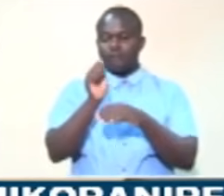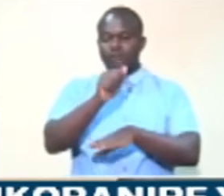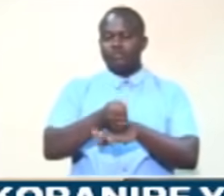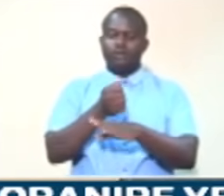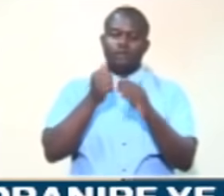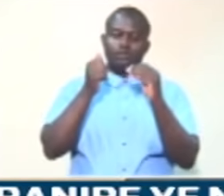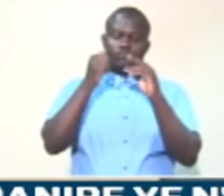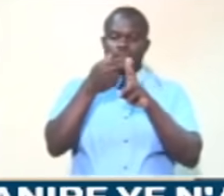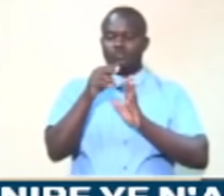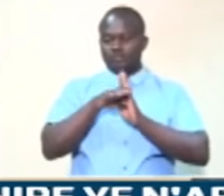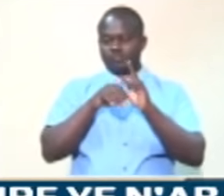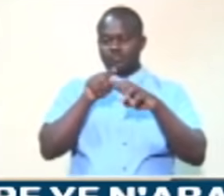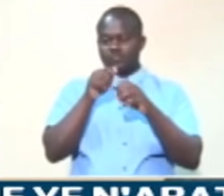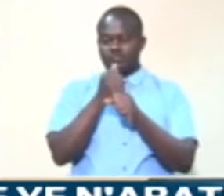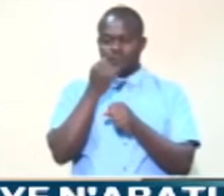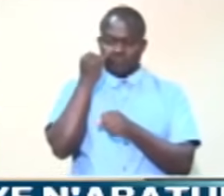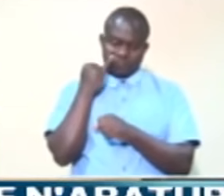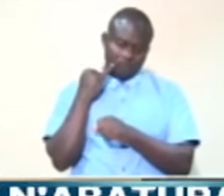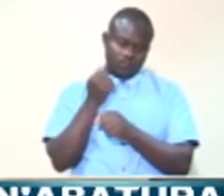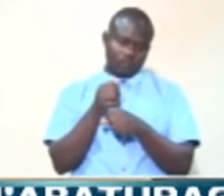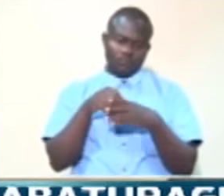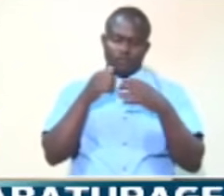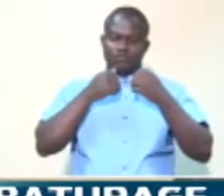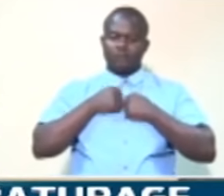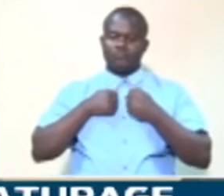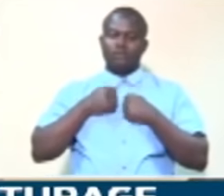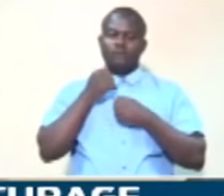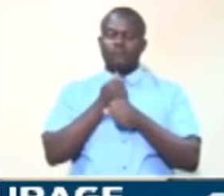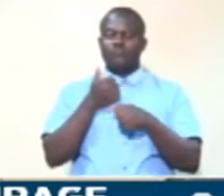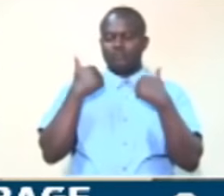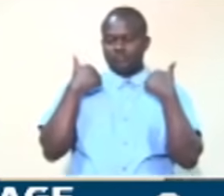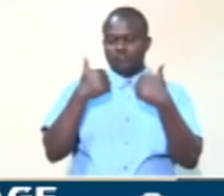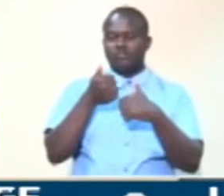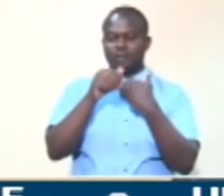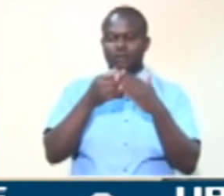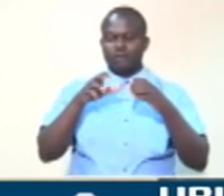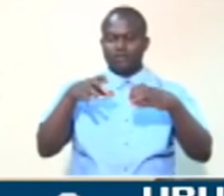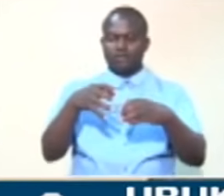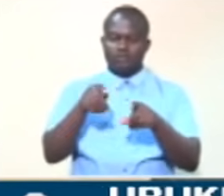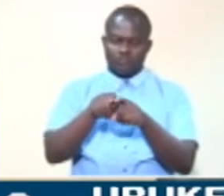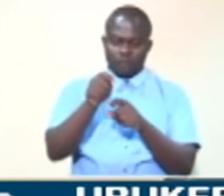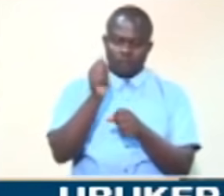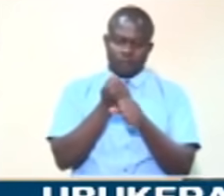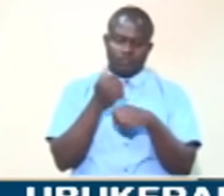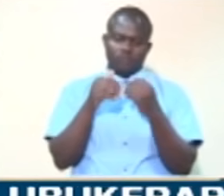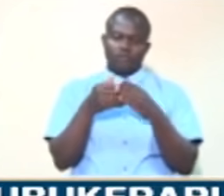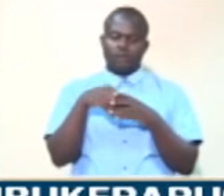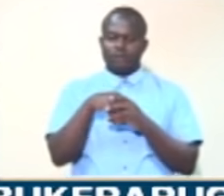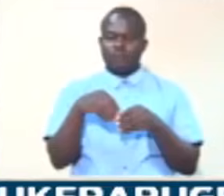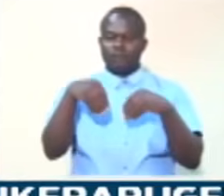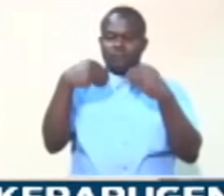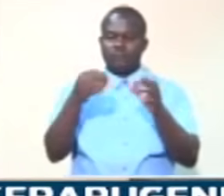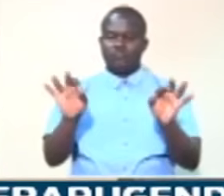rutonde bitewe n'akazi gakomeye abaforomo bakoze mu Rwanda. Akazi keza iri huriro ryakoze naryo. Ibyo byose biri mu